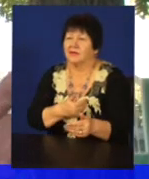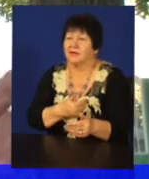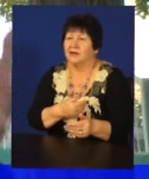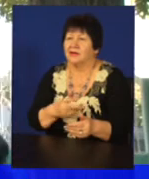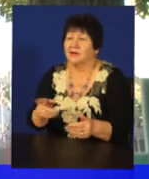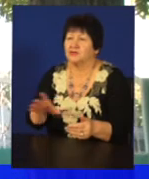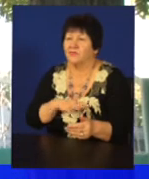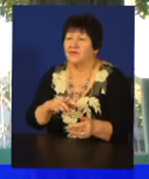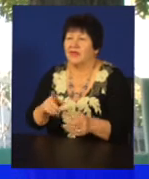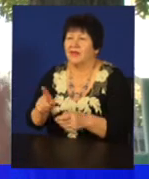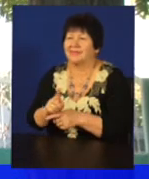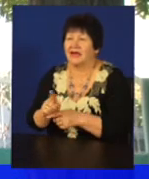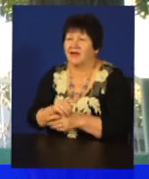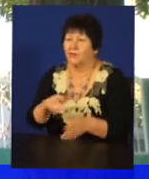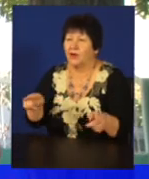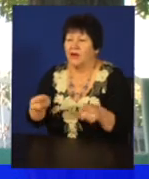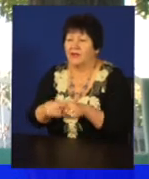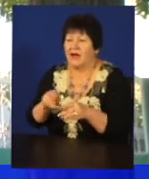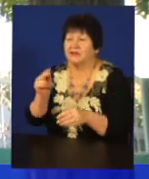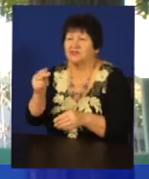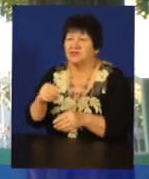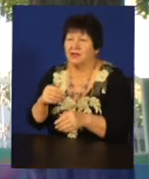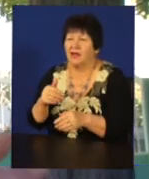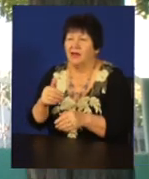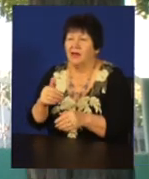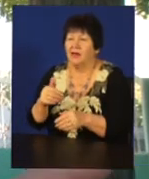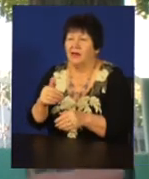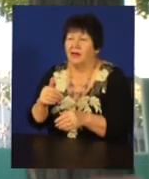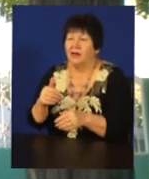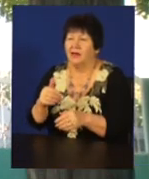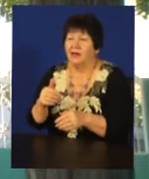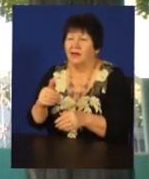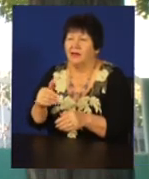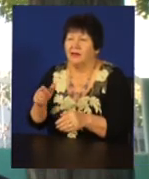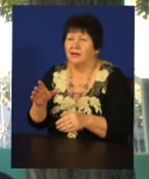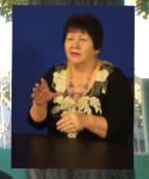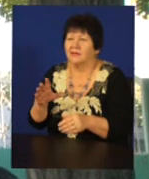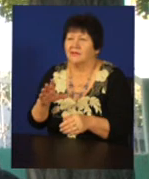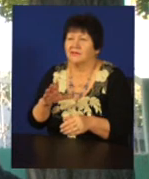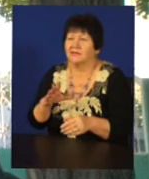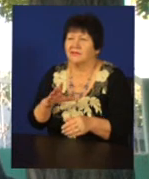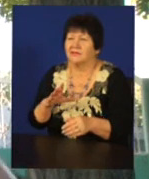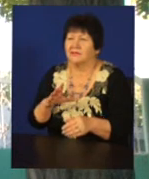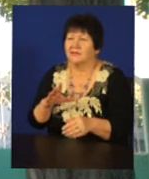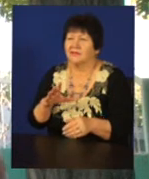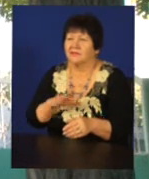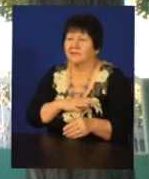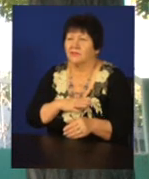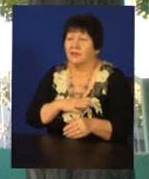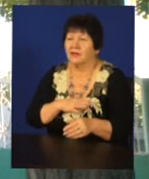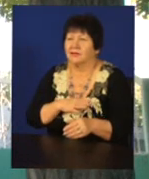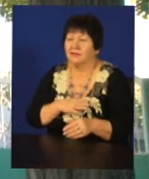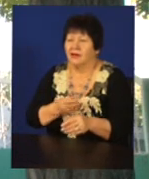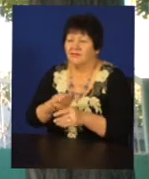сфи тарифу, как мы кан Чебешлиел, у меня де корд. Сфи как марфи... импозит